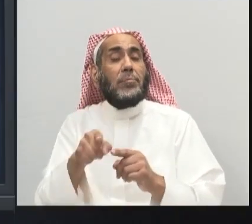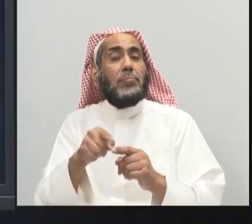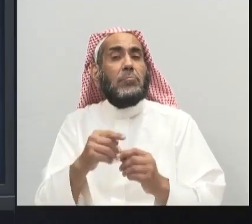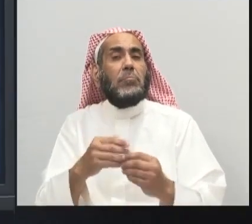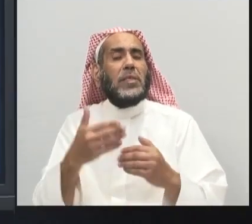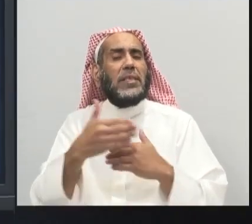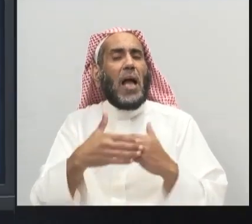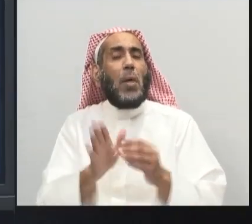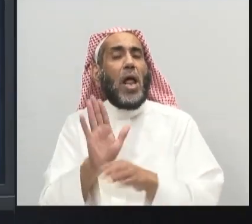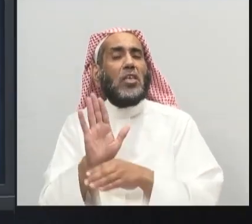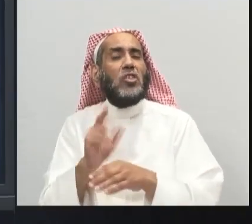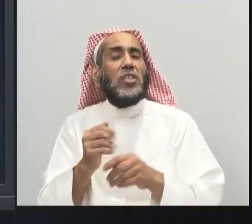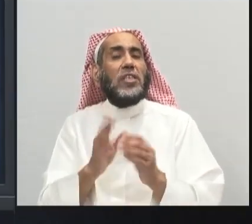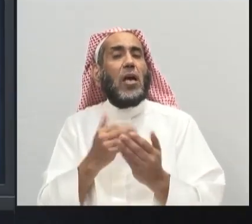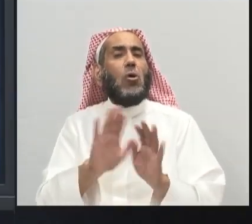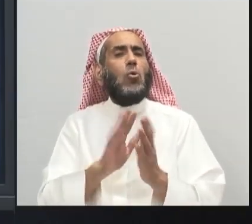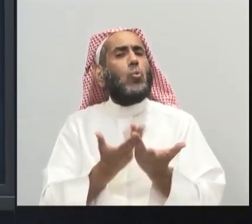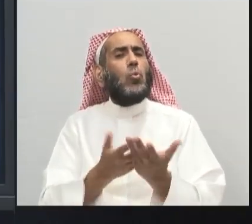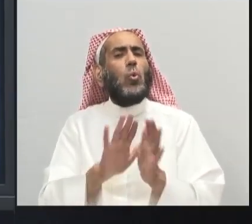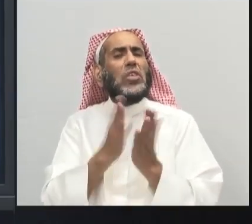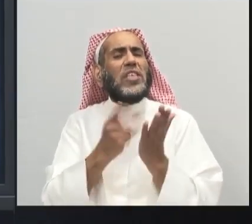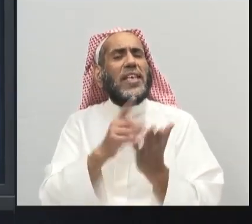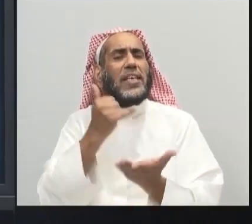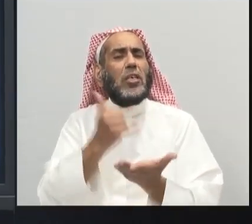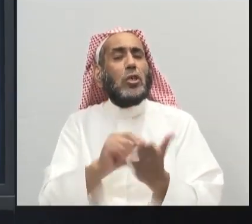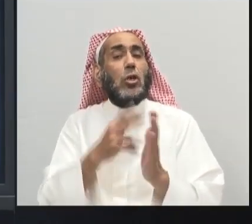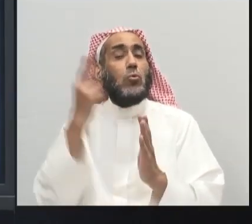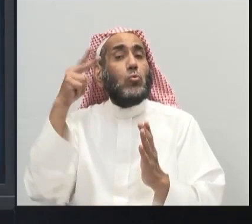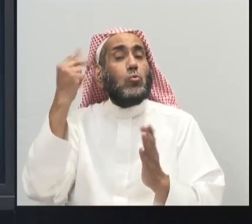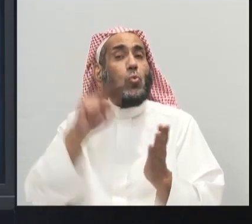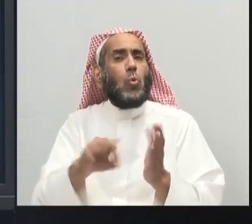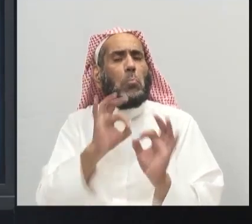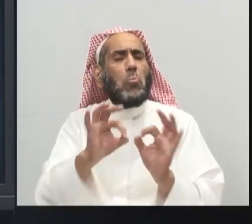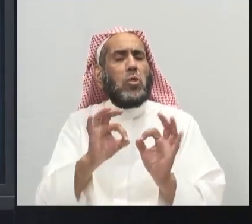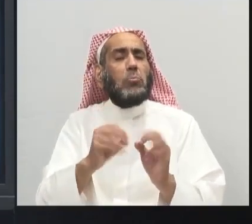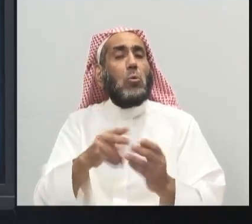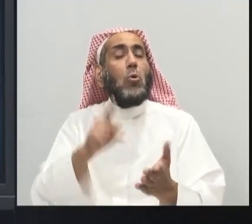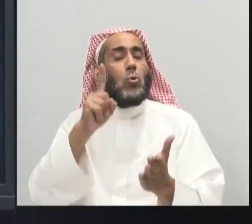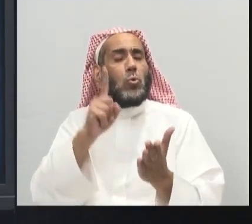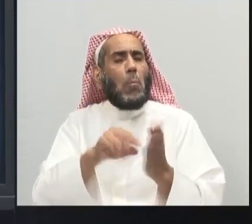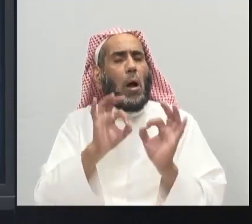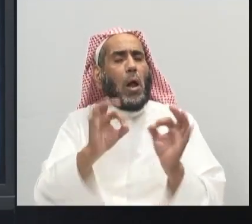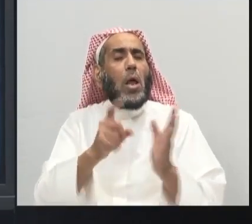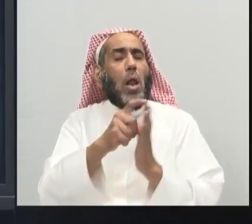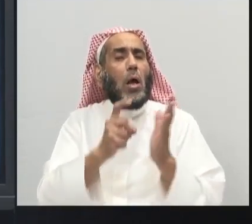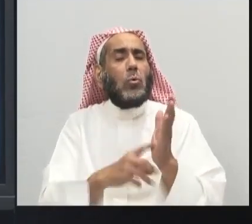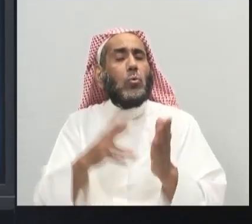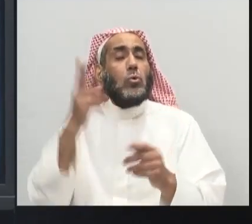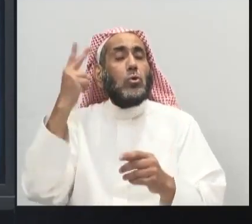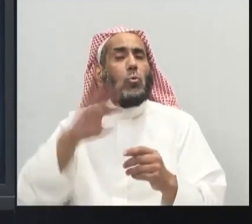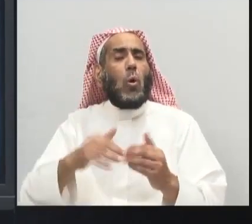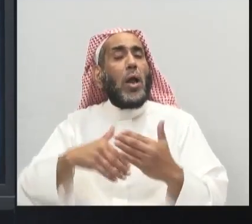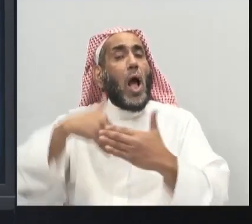يحمل الجنسيه السعوديه فانه يطبق عليه القانون السعودي حتى لو كان في خارج